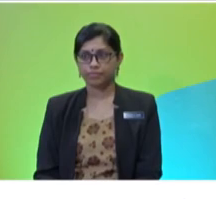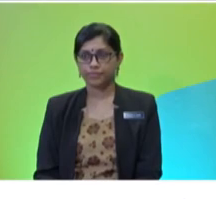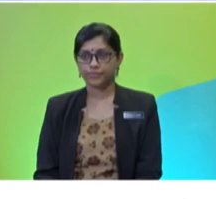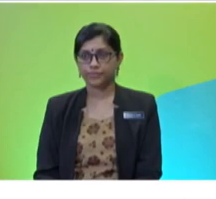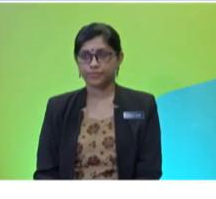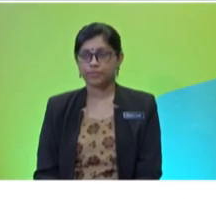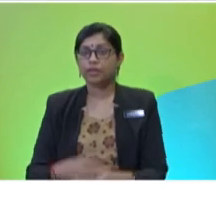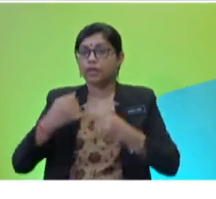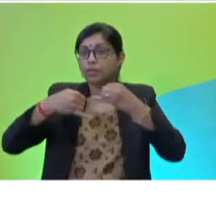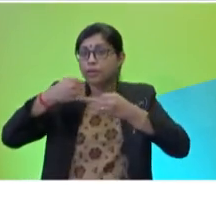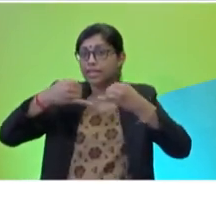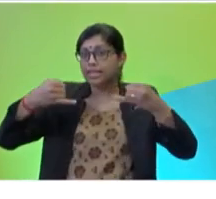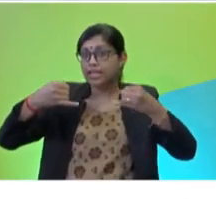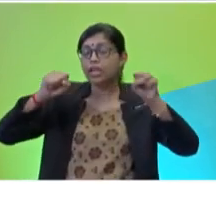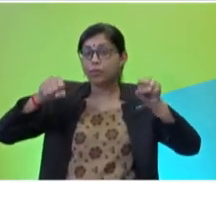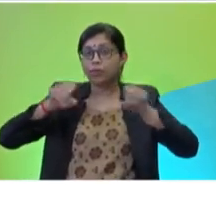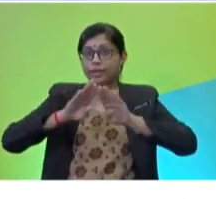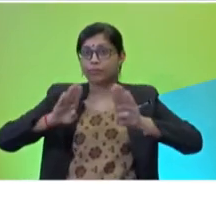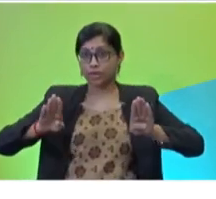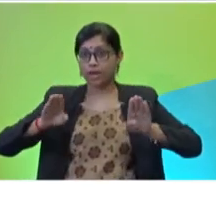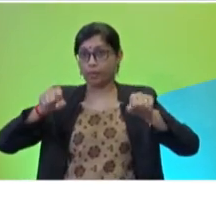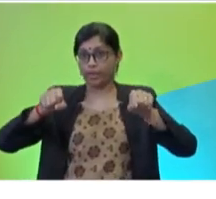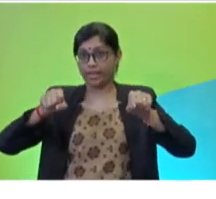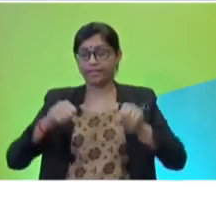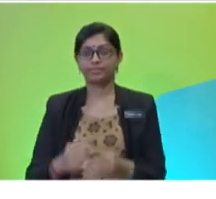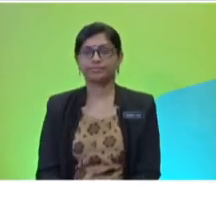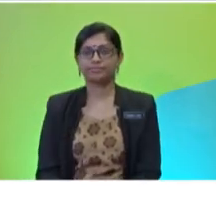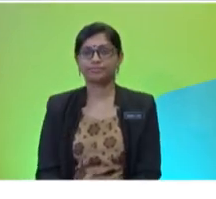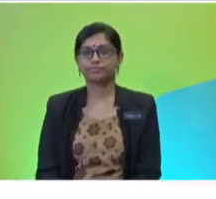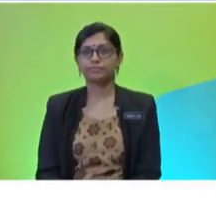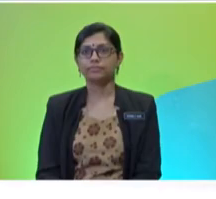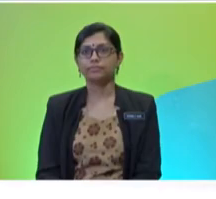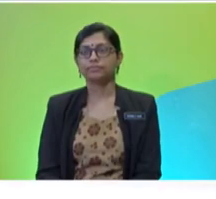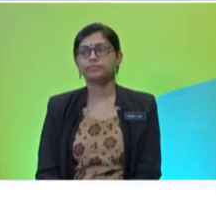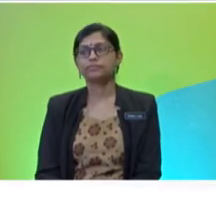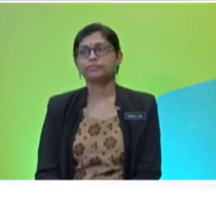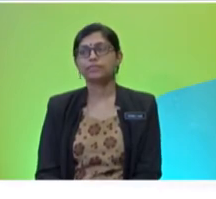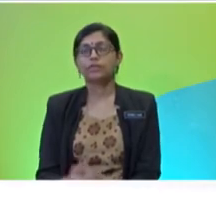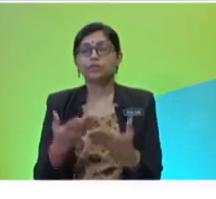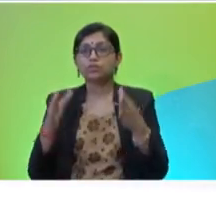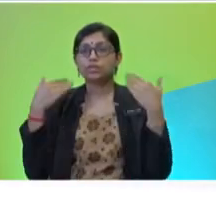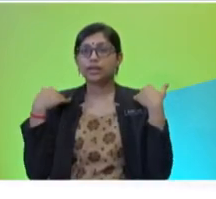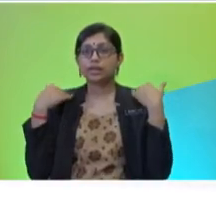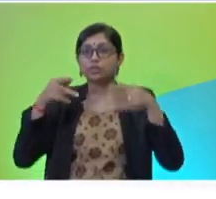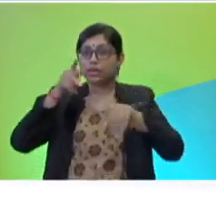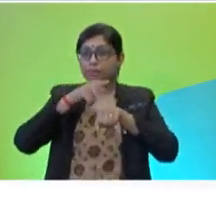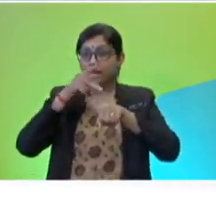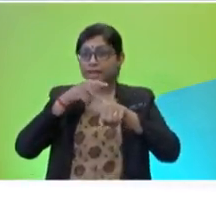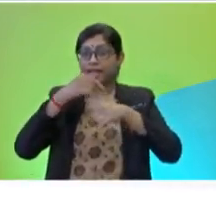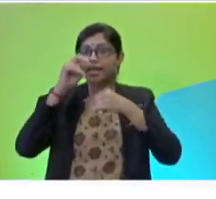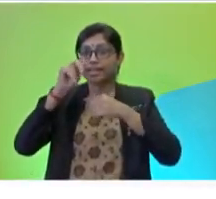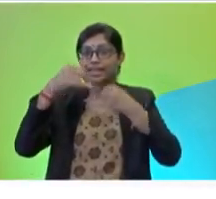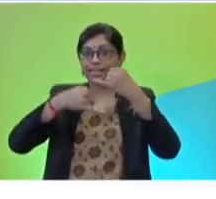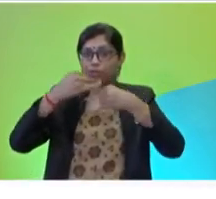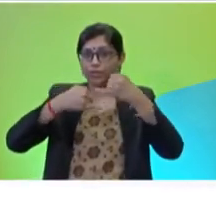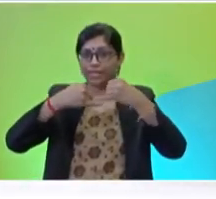boleh cikgu ya? Buka tali dia. Saya buka dulu tali dia. Sebab pakai sukan ni dia ada tali. Betul. Kenapa ada tali? Sebab dia bergetar, tak